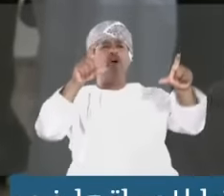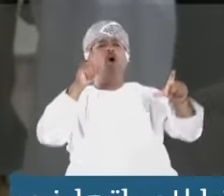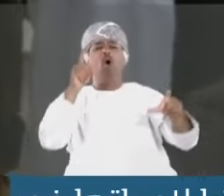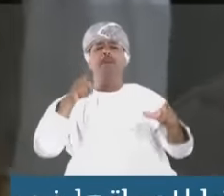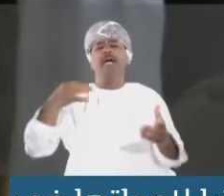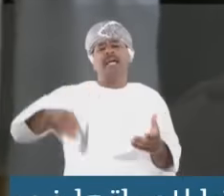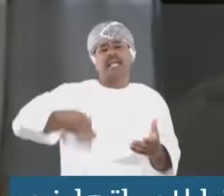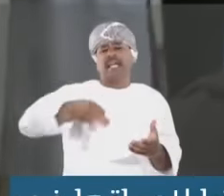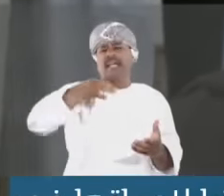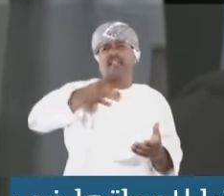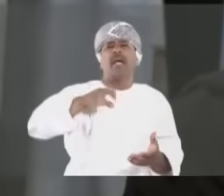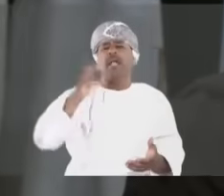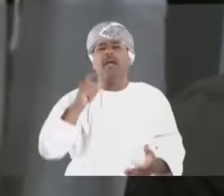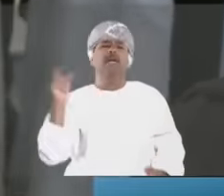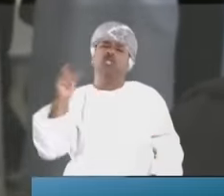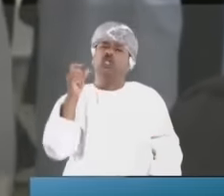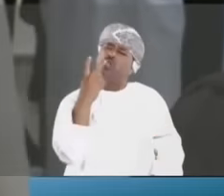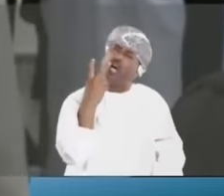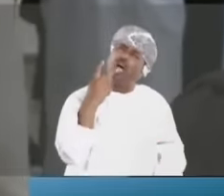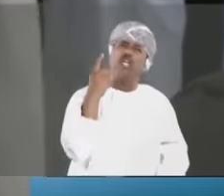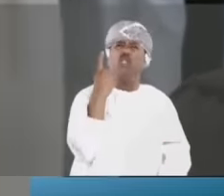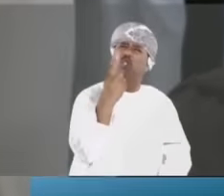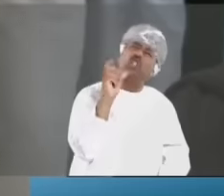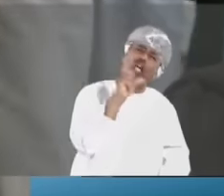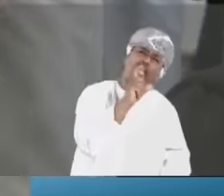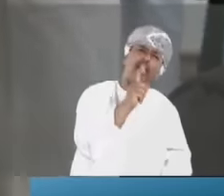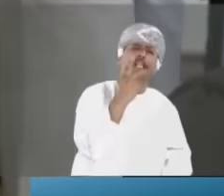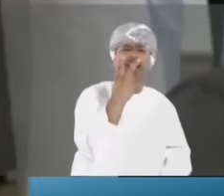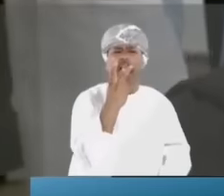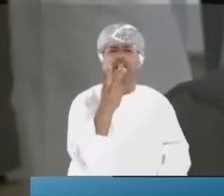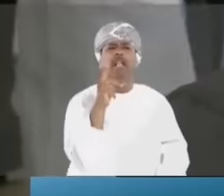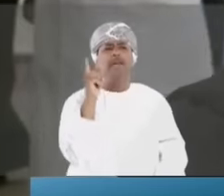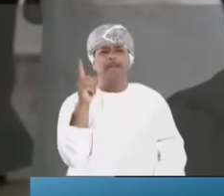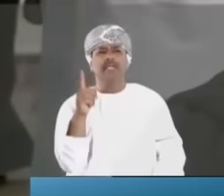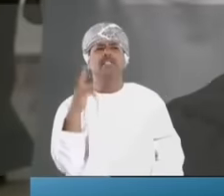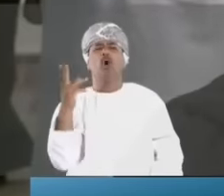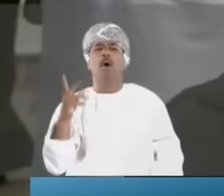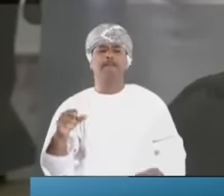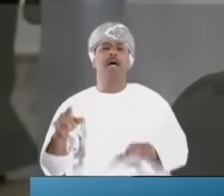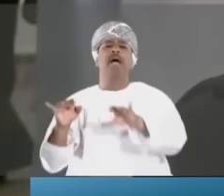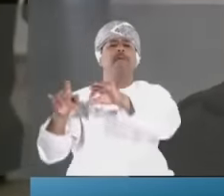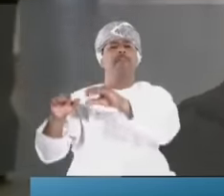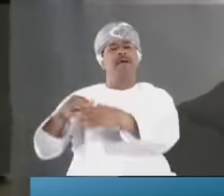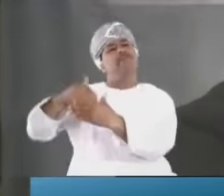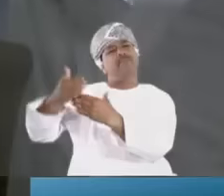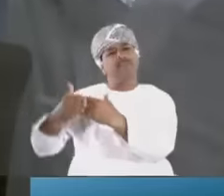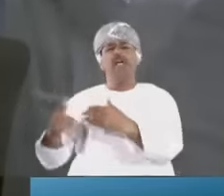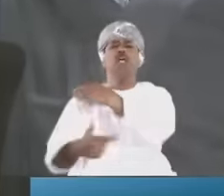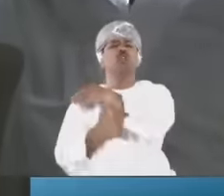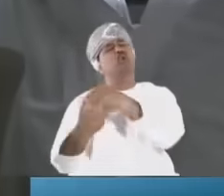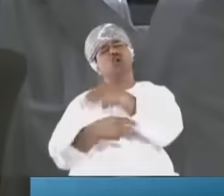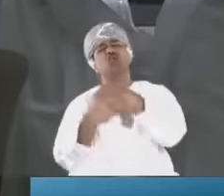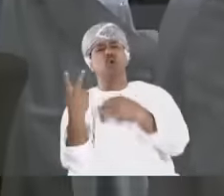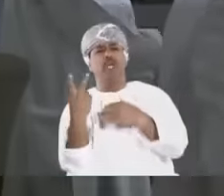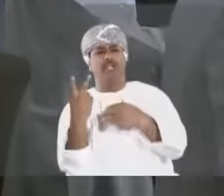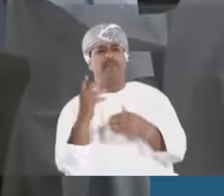خياطة ياخذ تقريبا شهر شهرين، بس لما يكون مثلا على الآيباد ياخذ أسبوع أسبوعين.